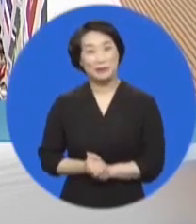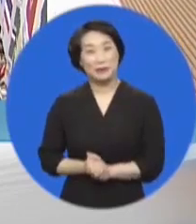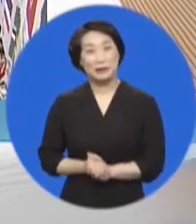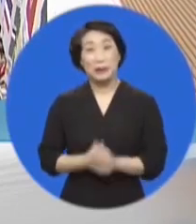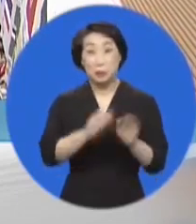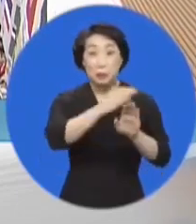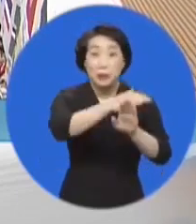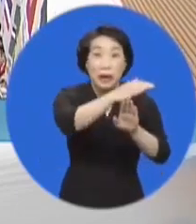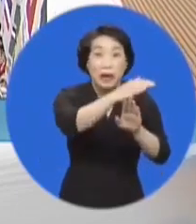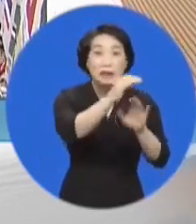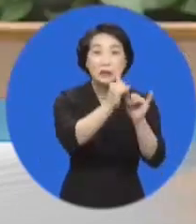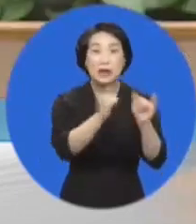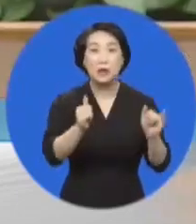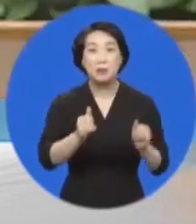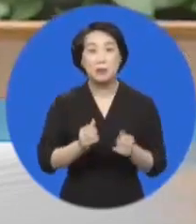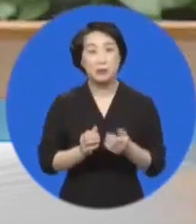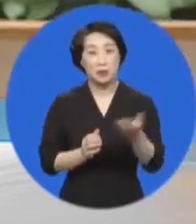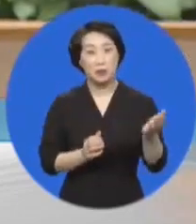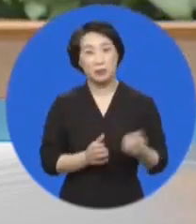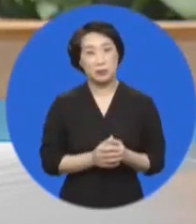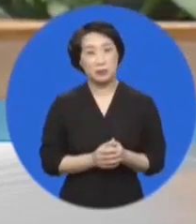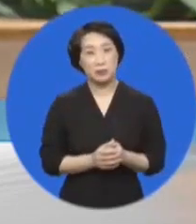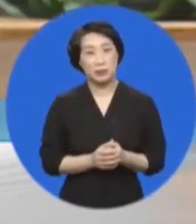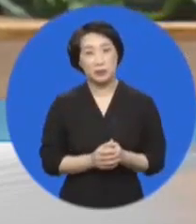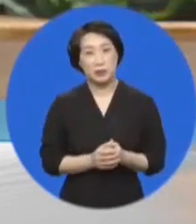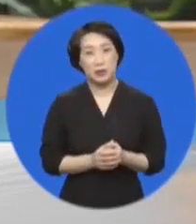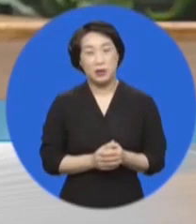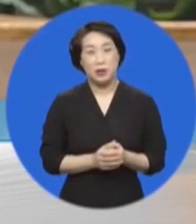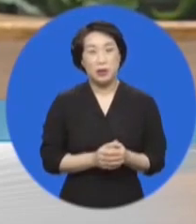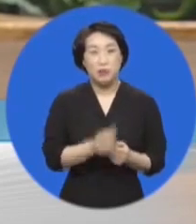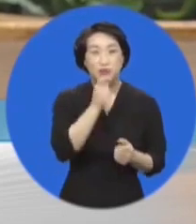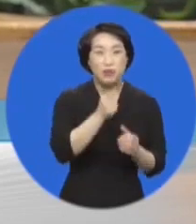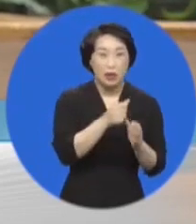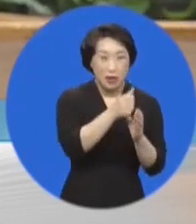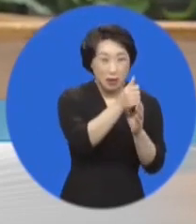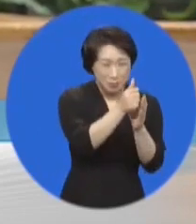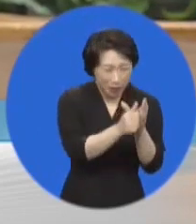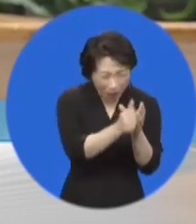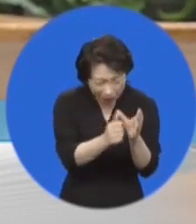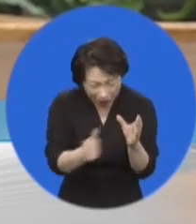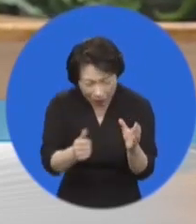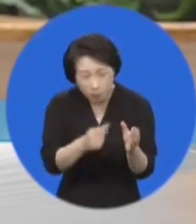저 이북 사람들은요 물에 빠져 죽어도